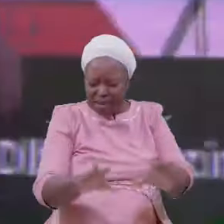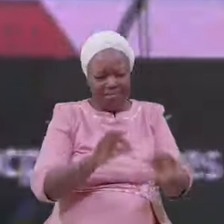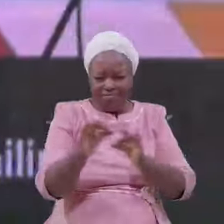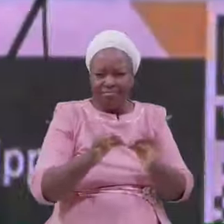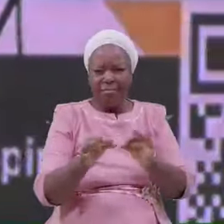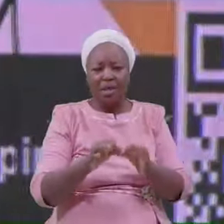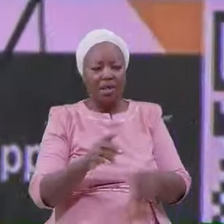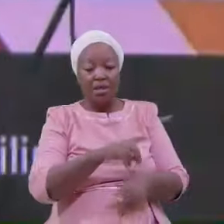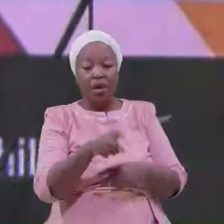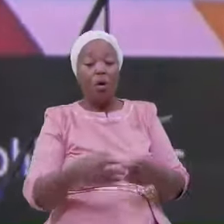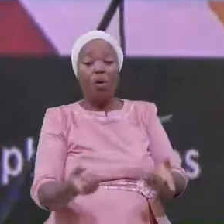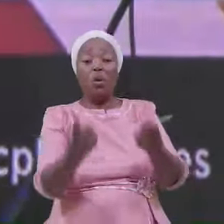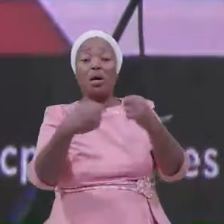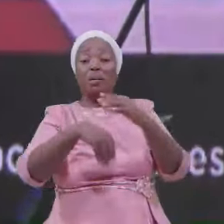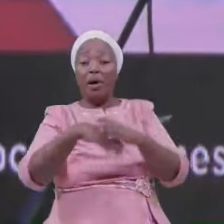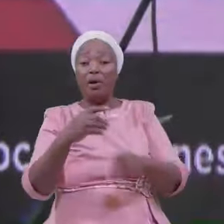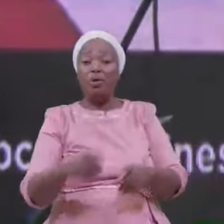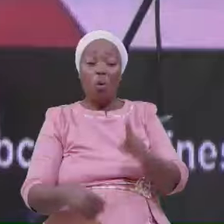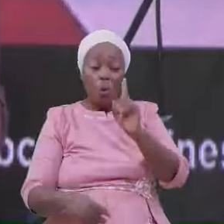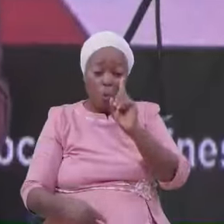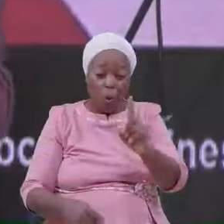came one word.